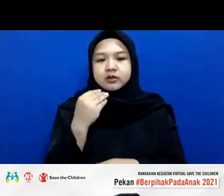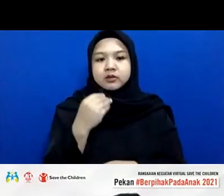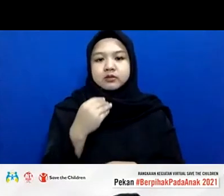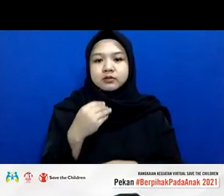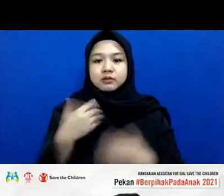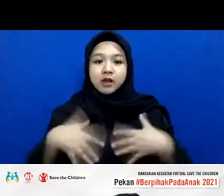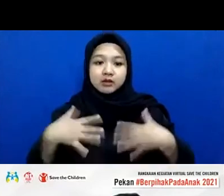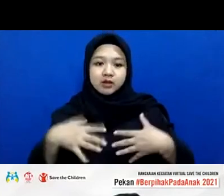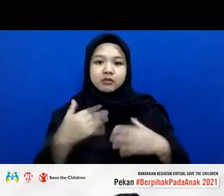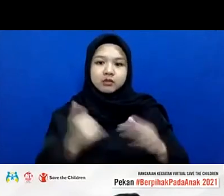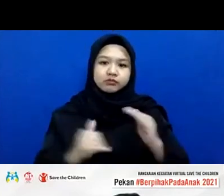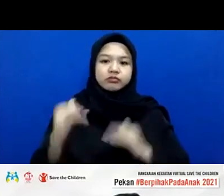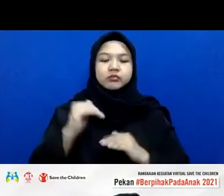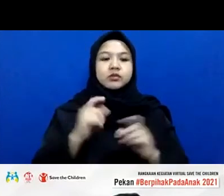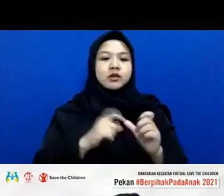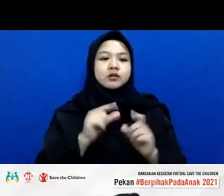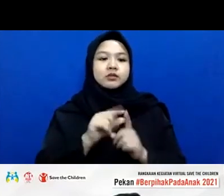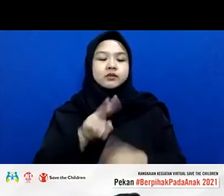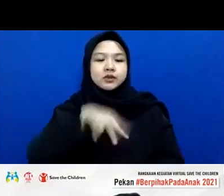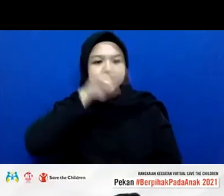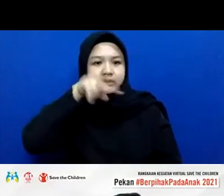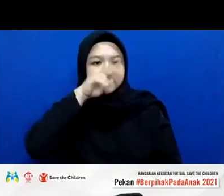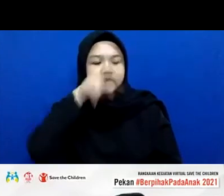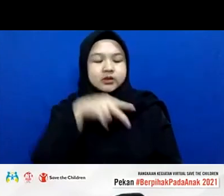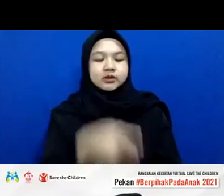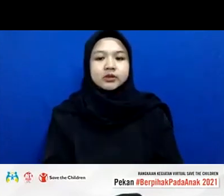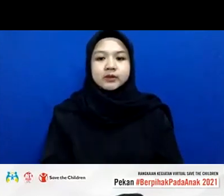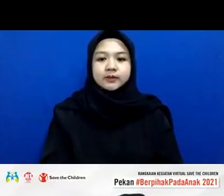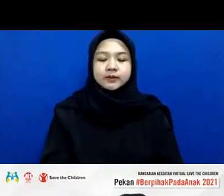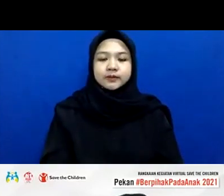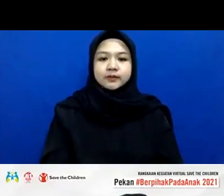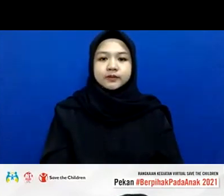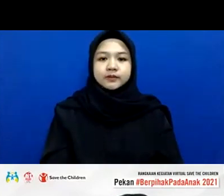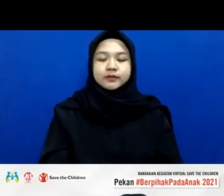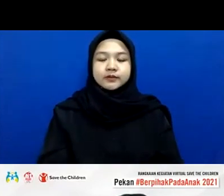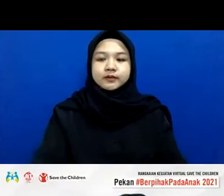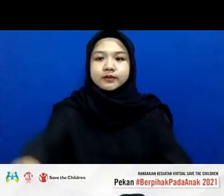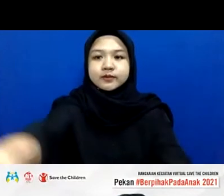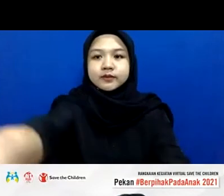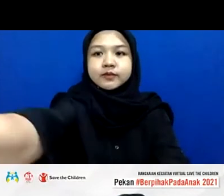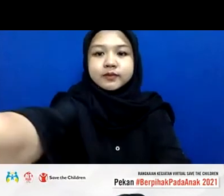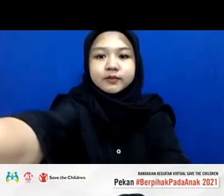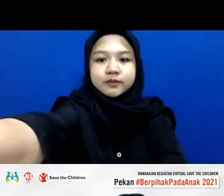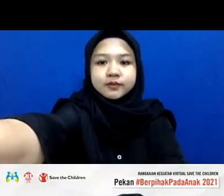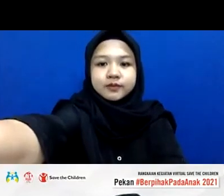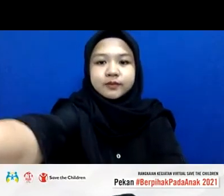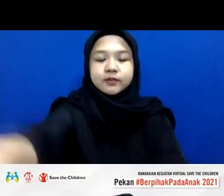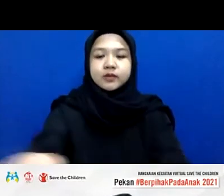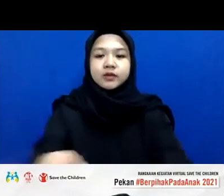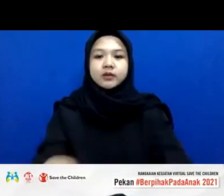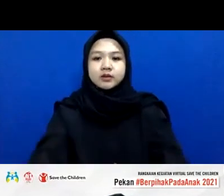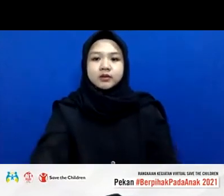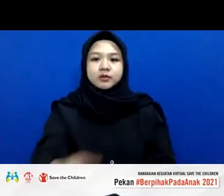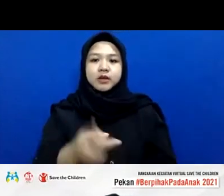menjadi supervisor. Sehingga di kami bentuknya role playing, mereka harus segera diajarkan